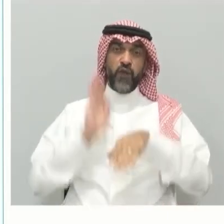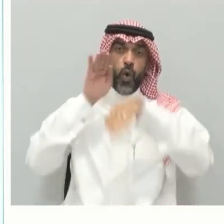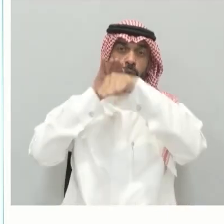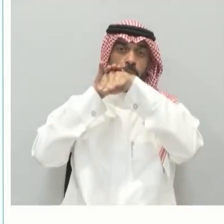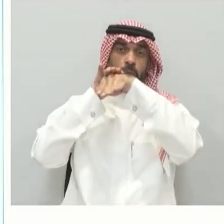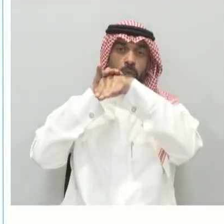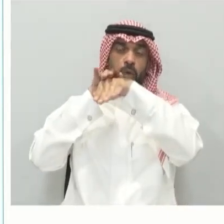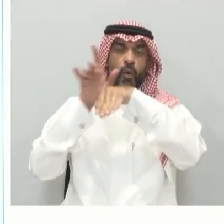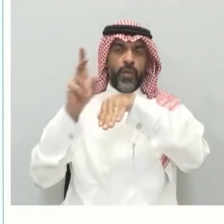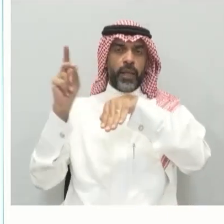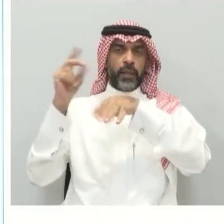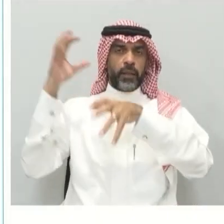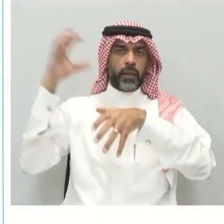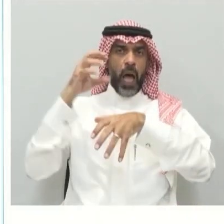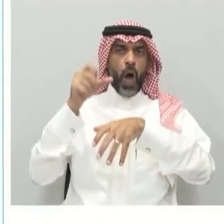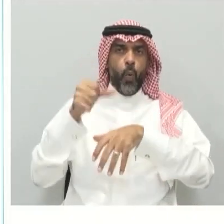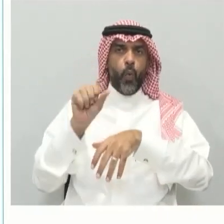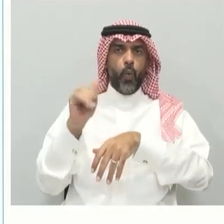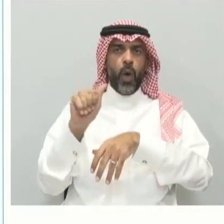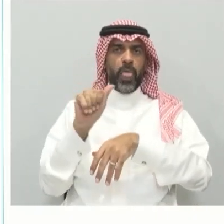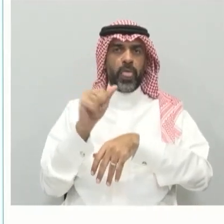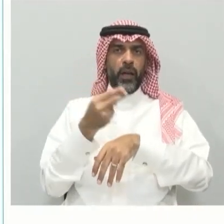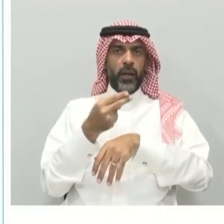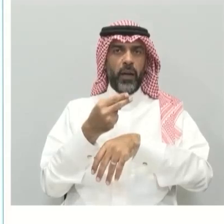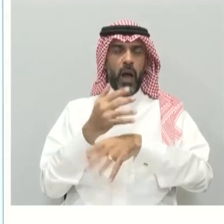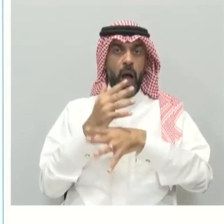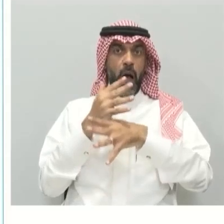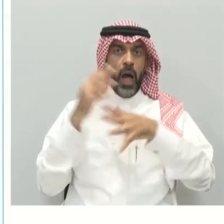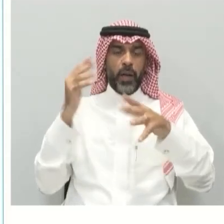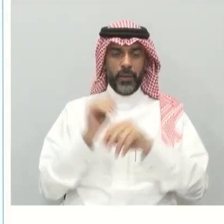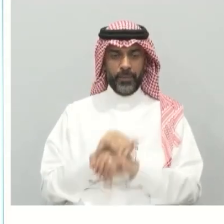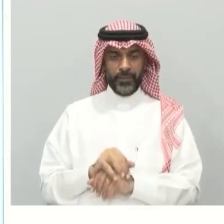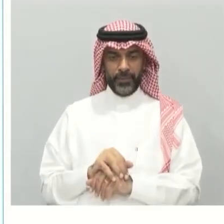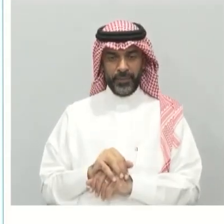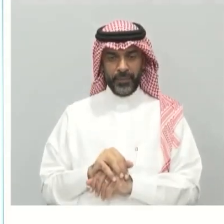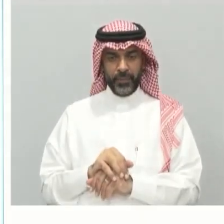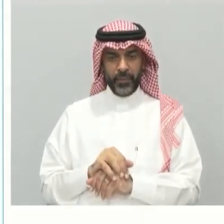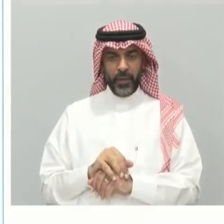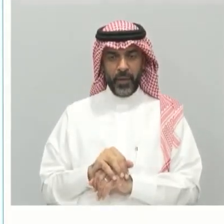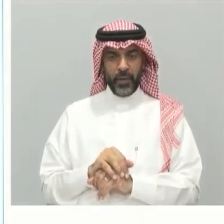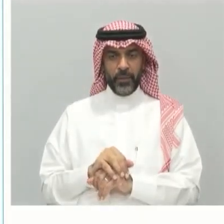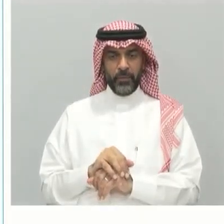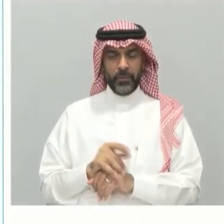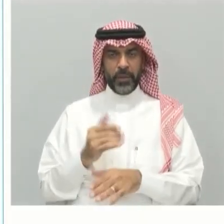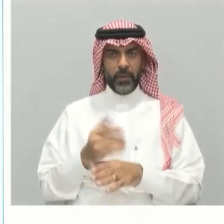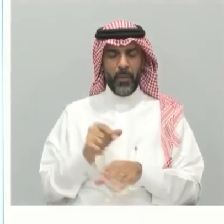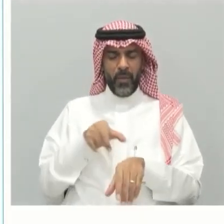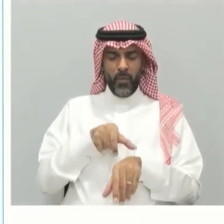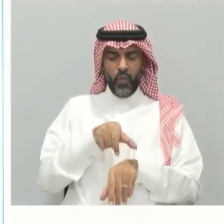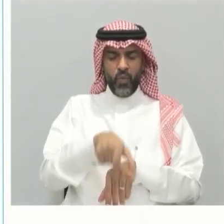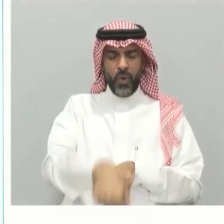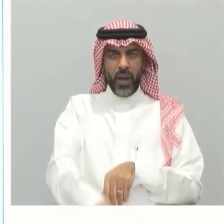طاقه وضع عاليه طاقه وضع عاليه بانها انتقال يكون ايش عالي بالنسبه الى المسار